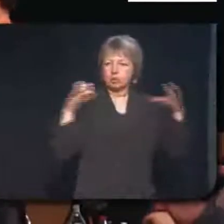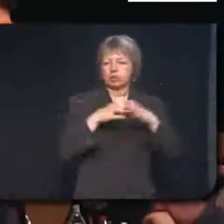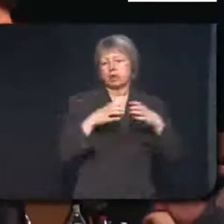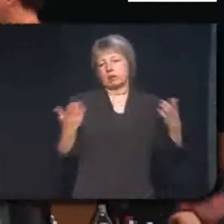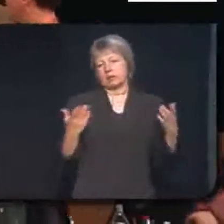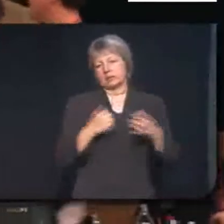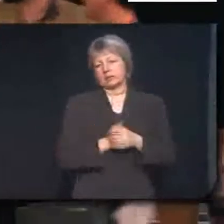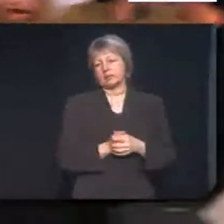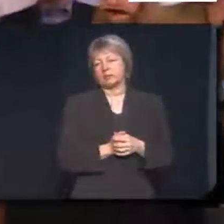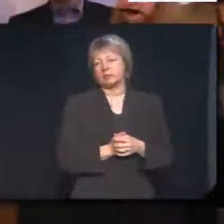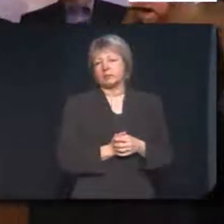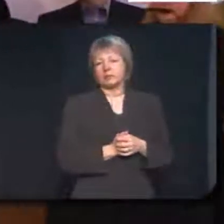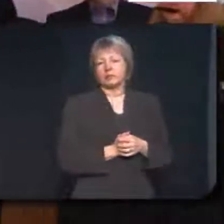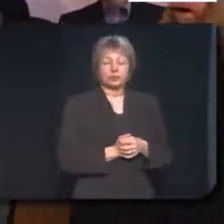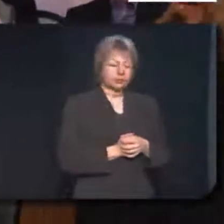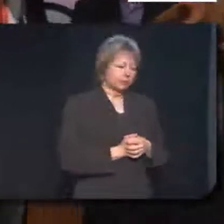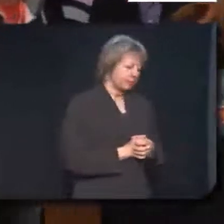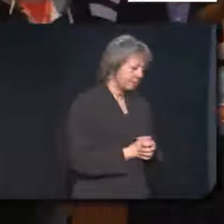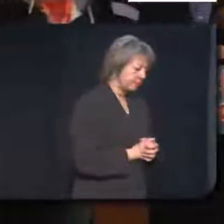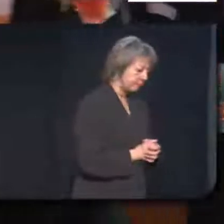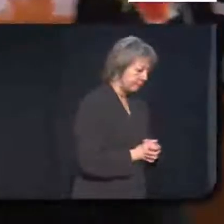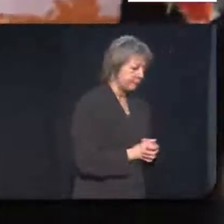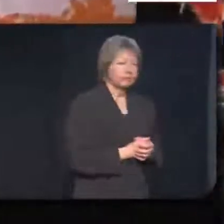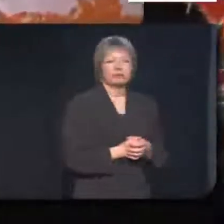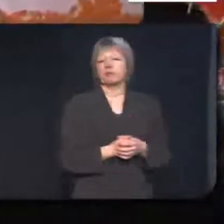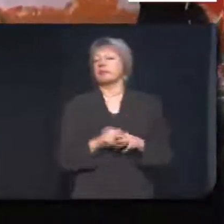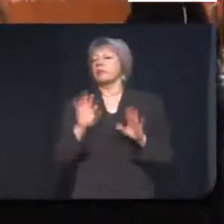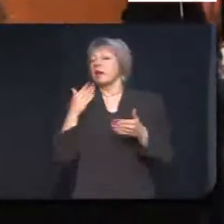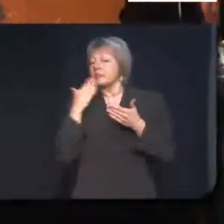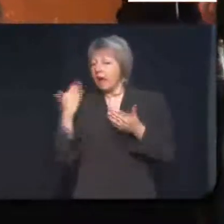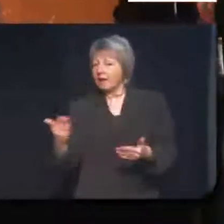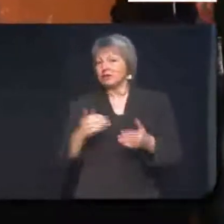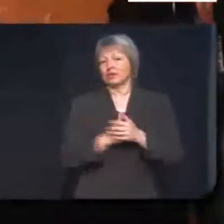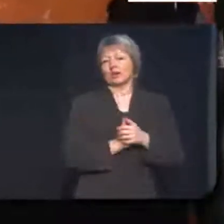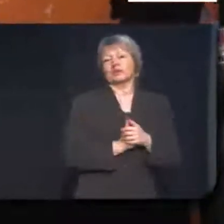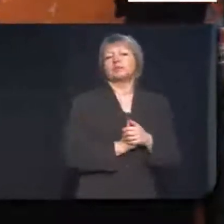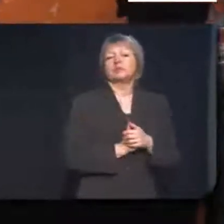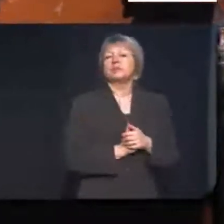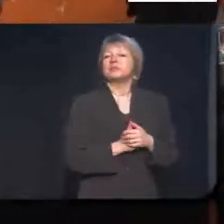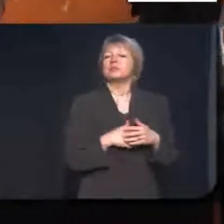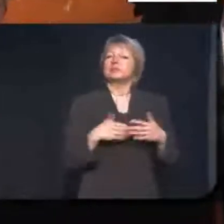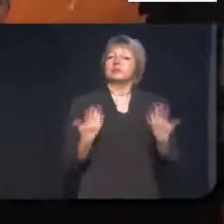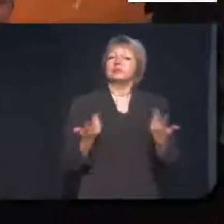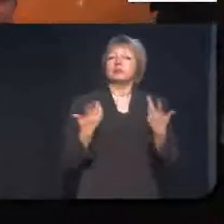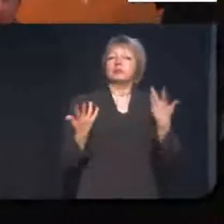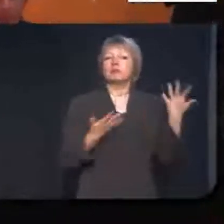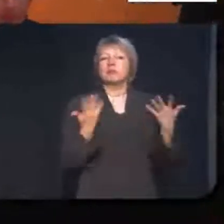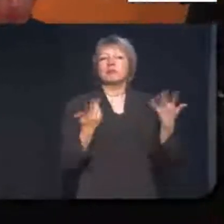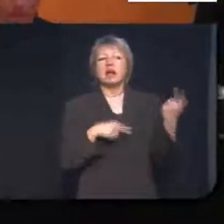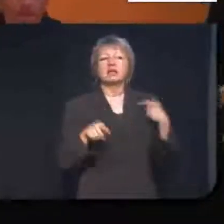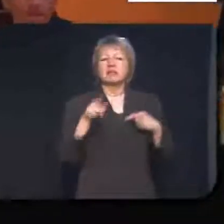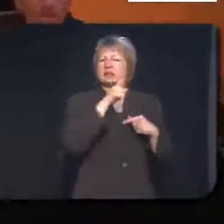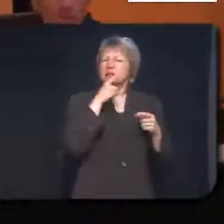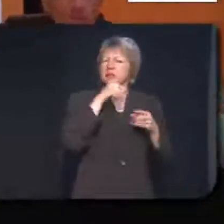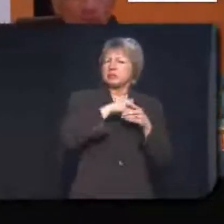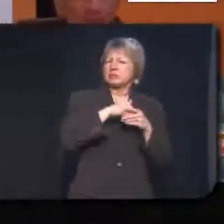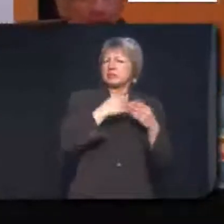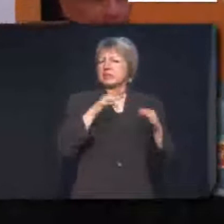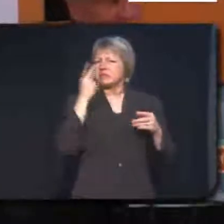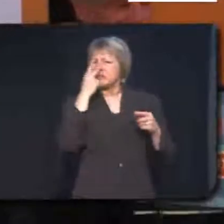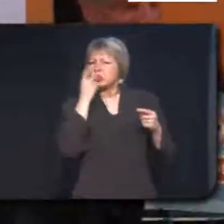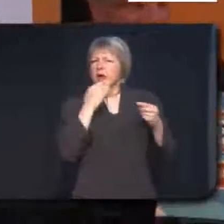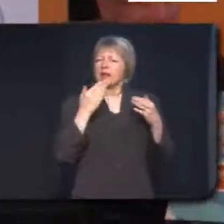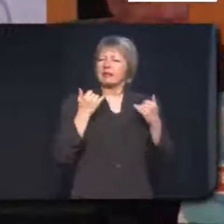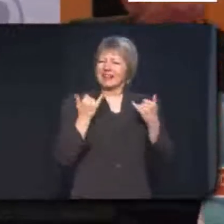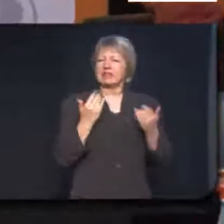danke schön ich mache all die Verständnis Fragen habt dürfen jetzt schon mal aufspringen und zum saalmikro